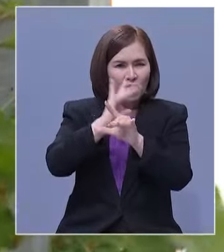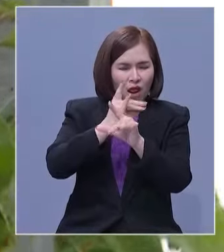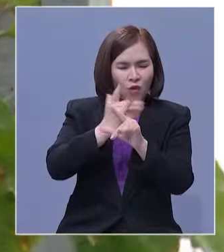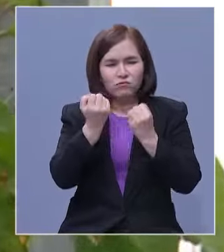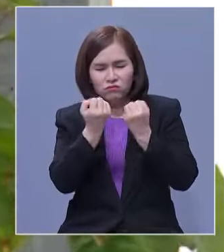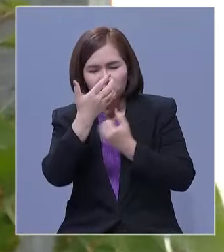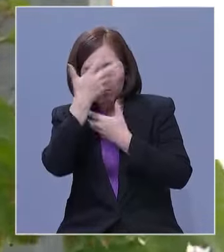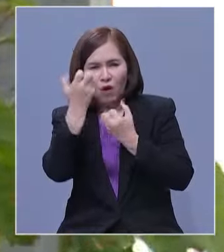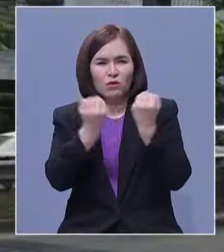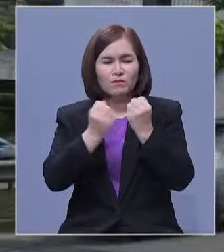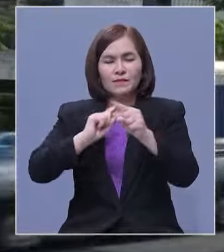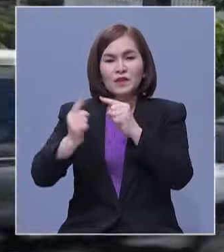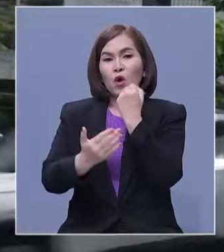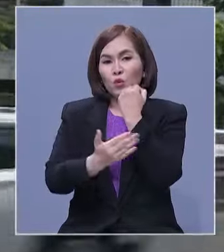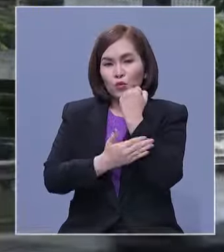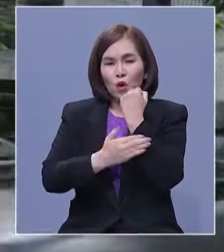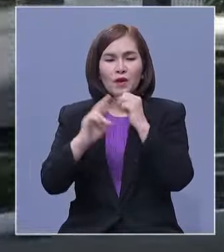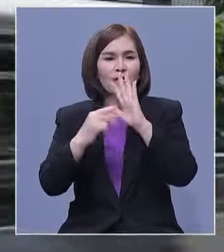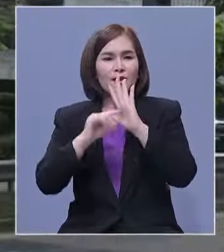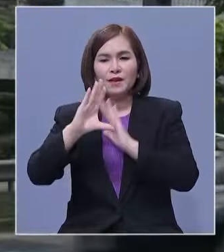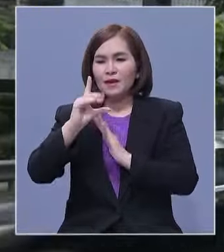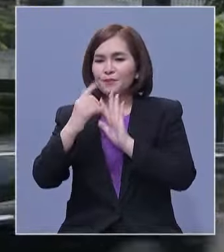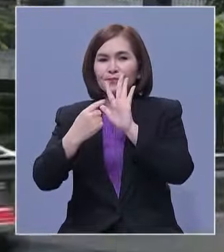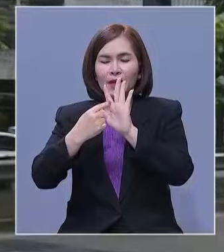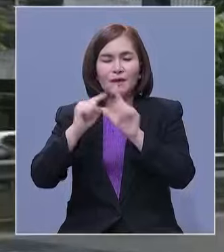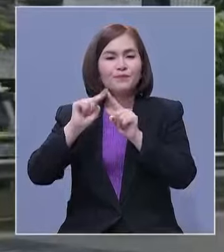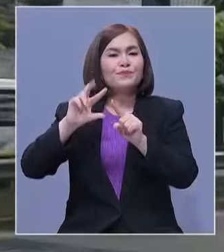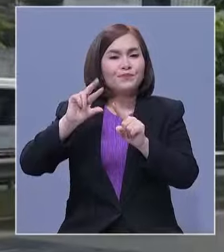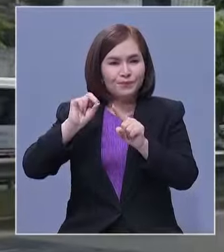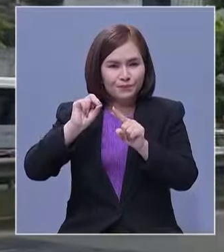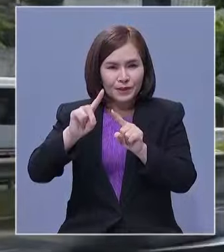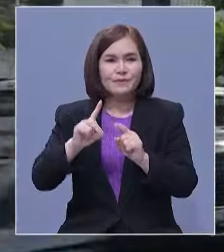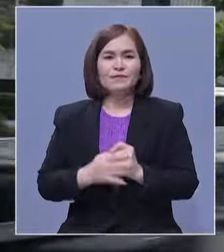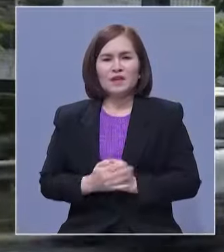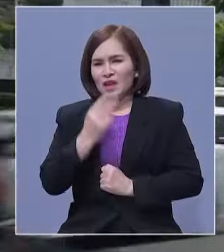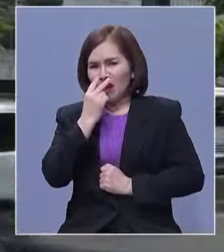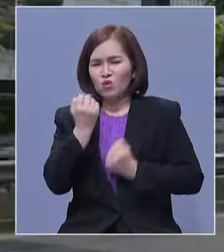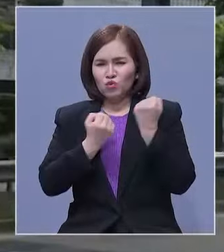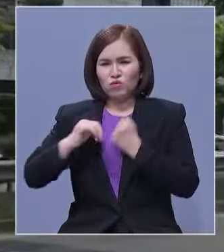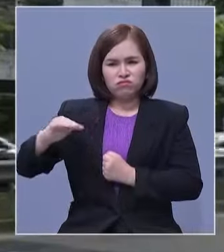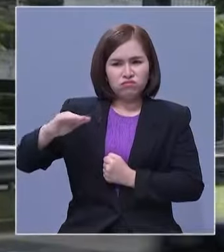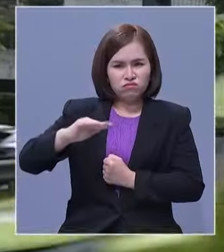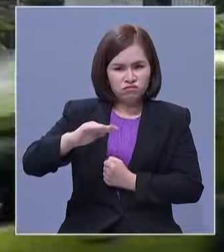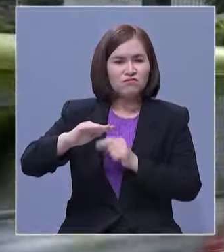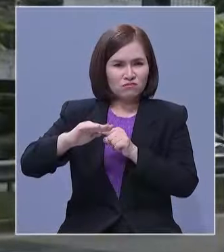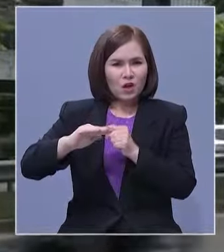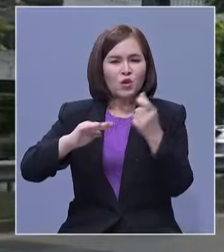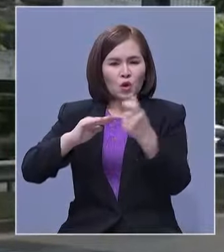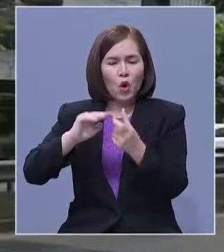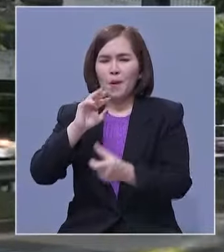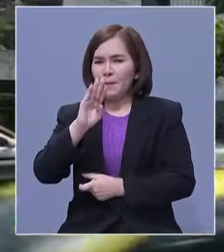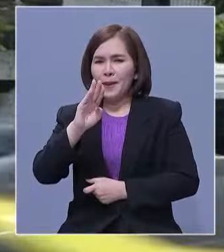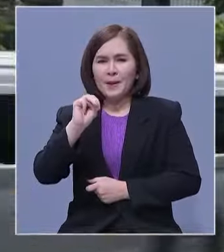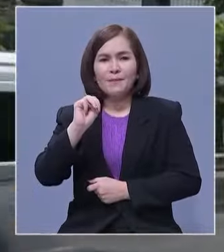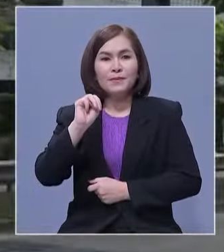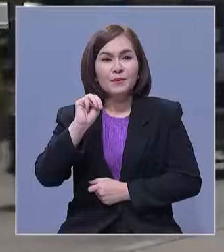บริเวณปากซอยรัชดาภิเษก 31ถนนรัชดาภิเษกปรากฏว่ารถยนต์ BMWเมื่อสักครู่ที่เราเห็นเนี่ยนะคะขับ